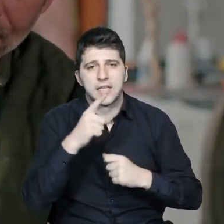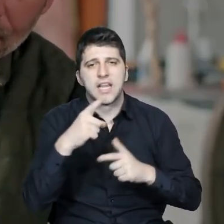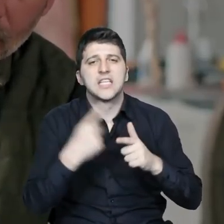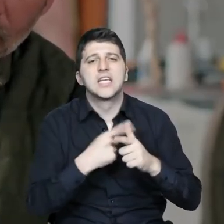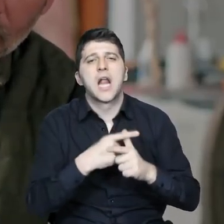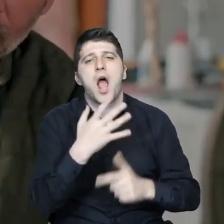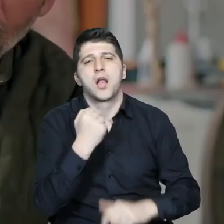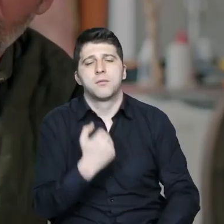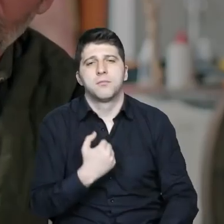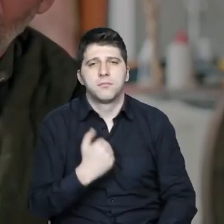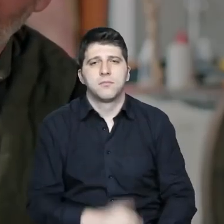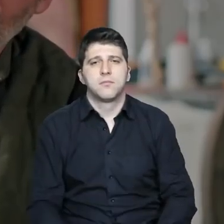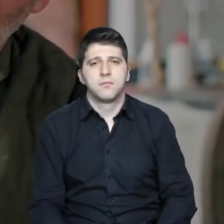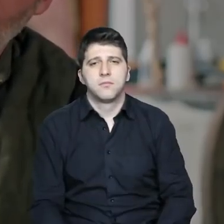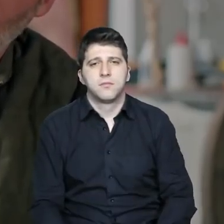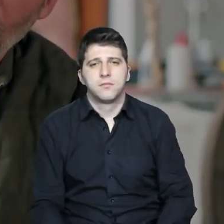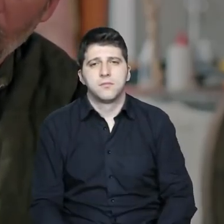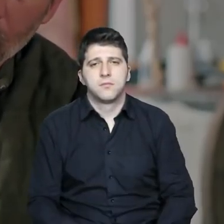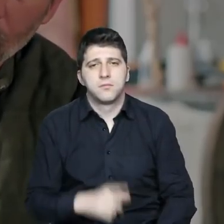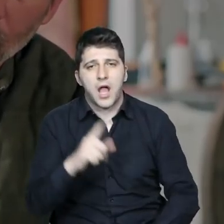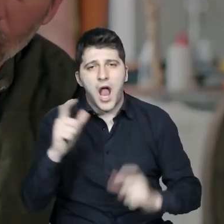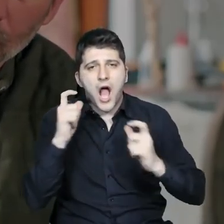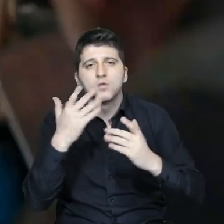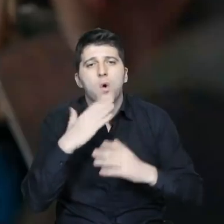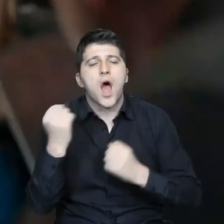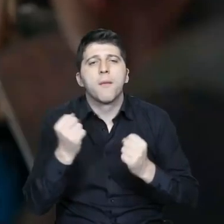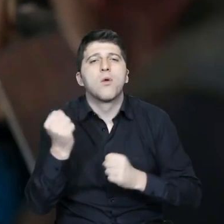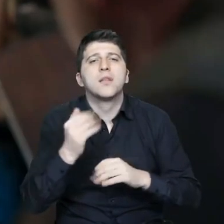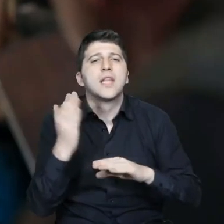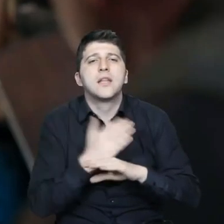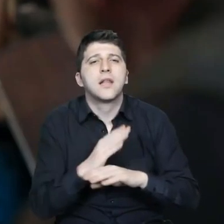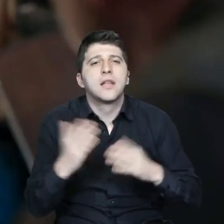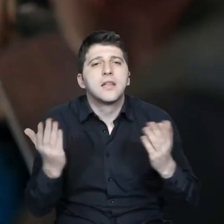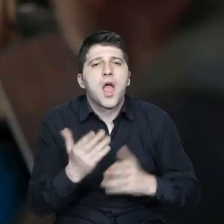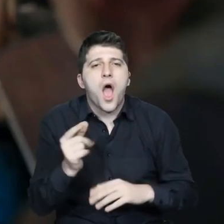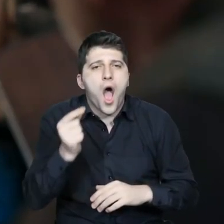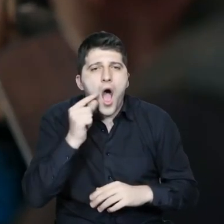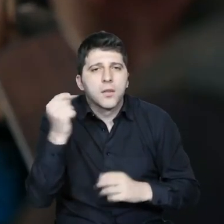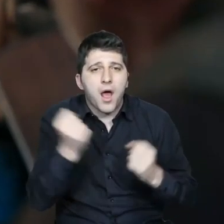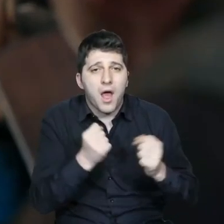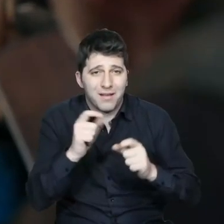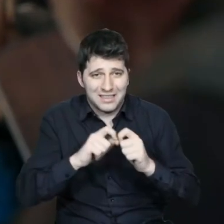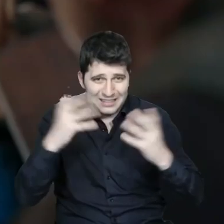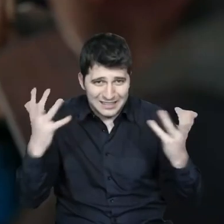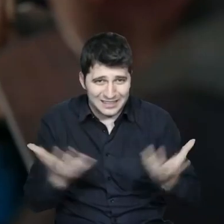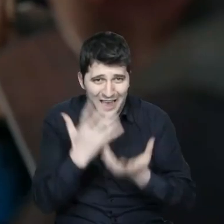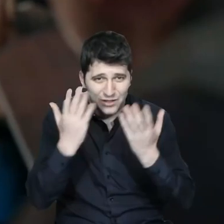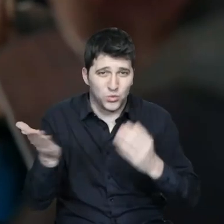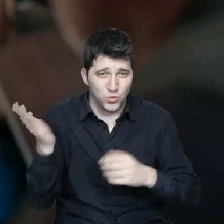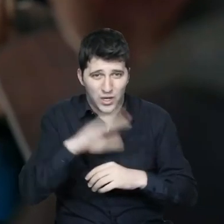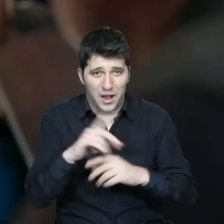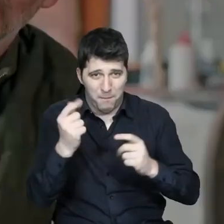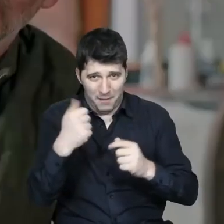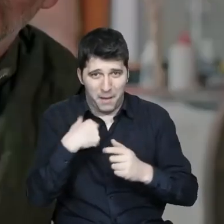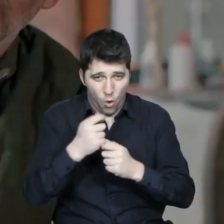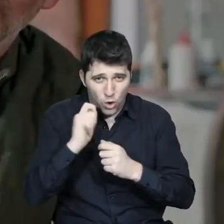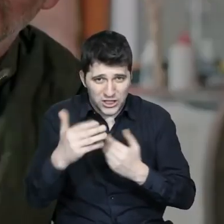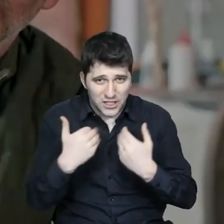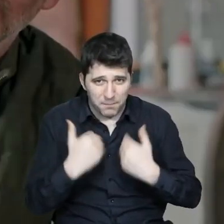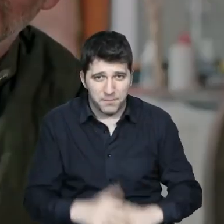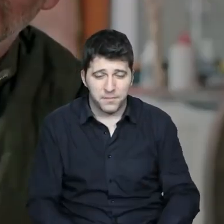kiraladım. Sen neden kaskosu olmayan bir araç alıyorsun? Ne? Adamın arabasını yak, duman et. Ondan sonra da üstüne bir de parayı ben mi